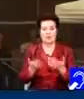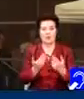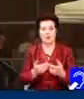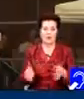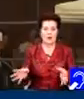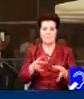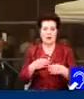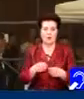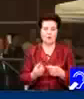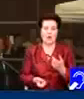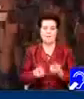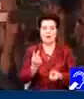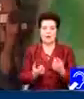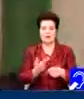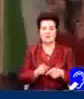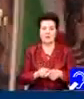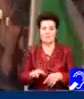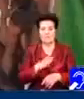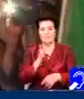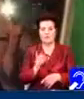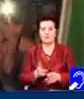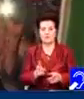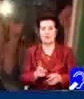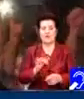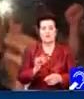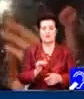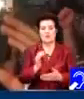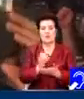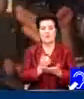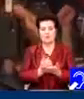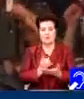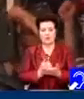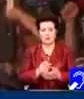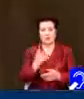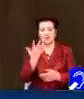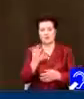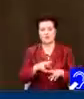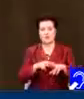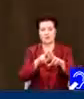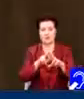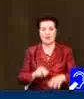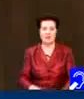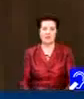impasul. O apariție insolită a fost Beppe Grillo, actor de comedie și fondator al mișcării 5 stele.